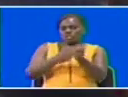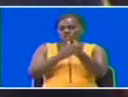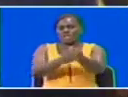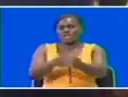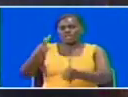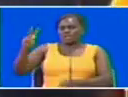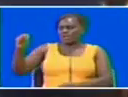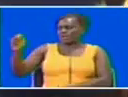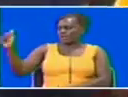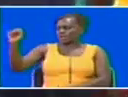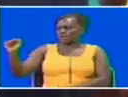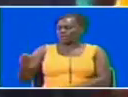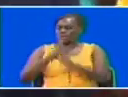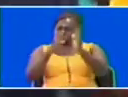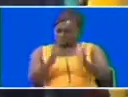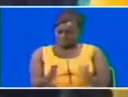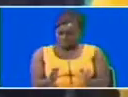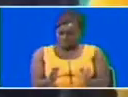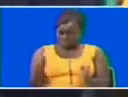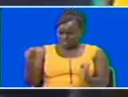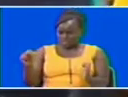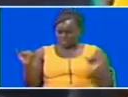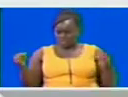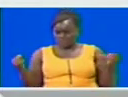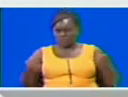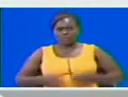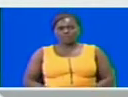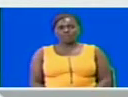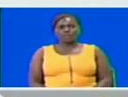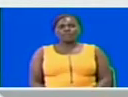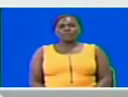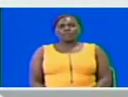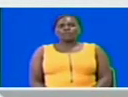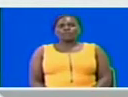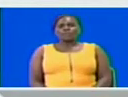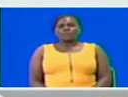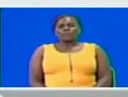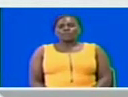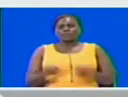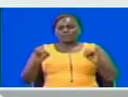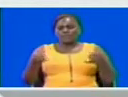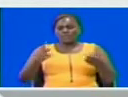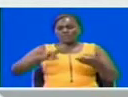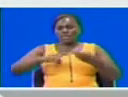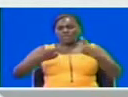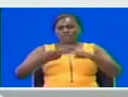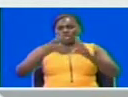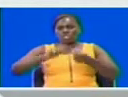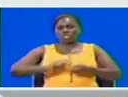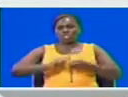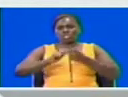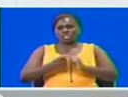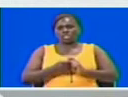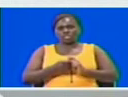Nicholas Ombo wa KTN News. Sasa kwa taarifa kuhusiana na mabadiliko,